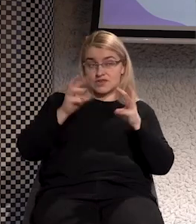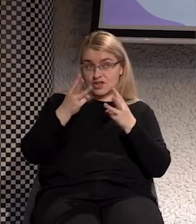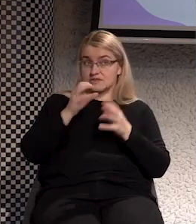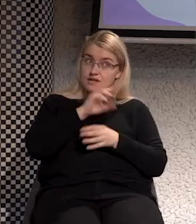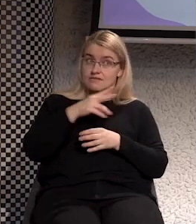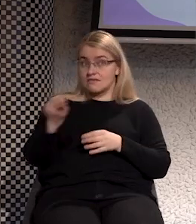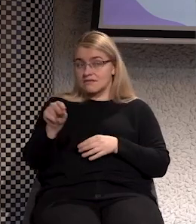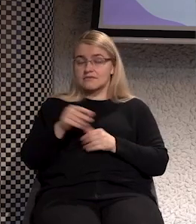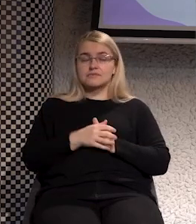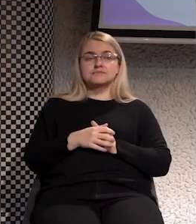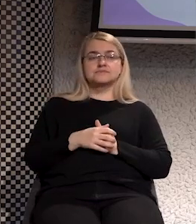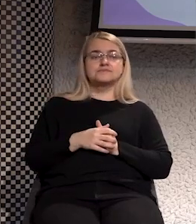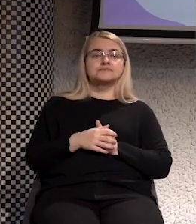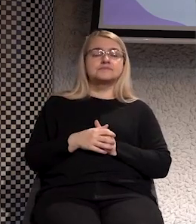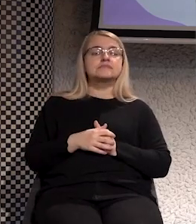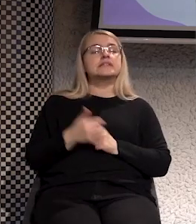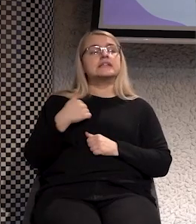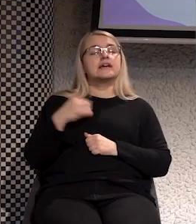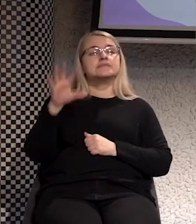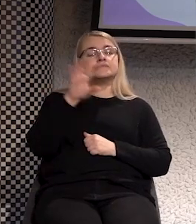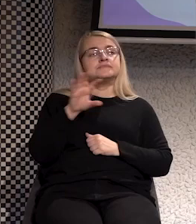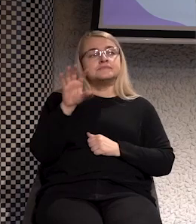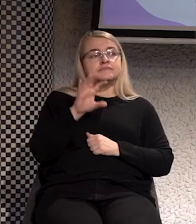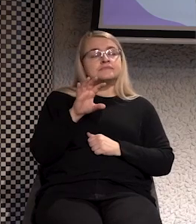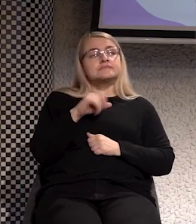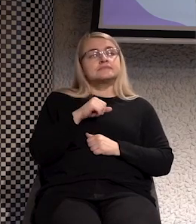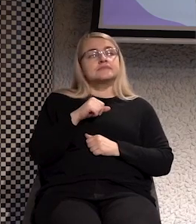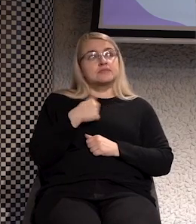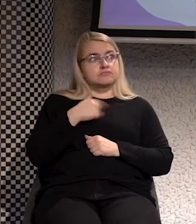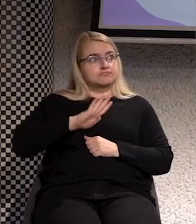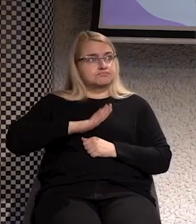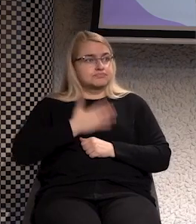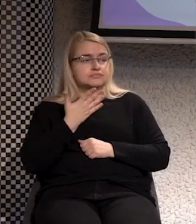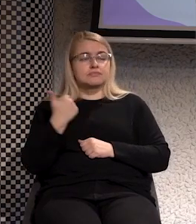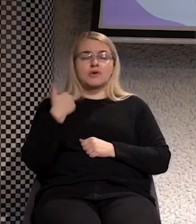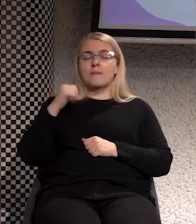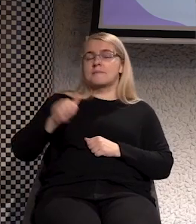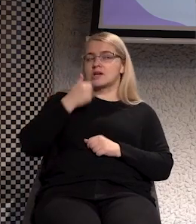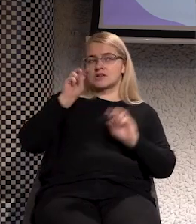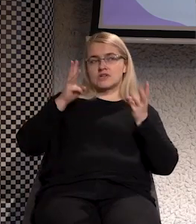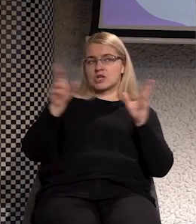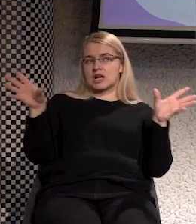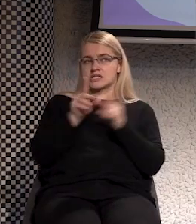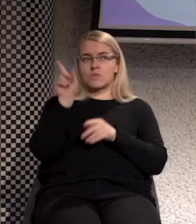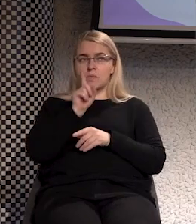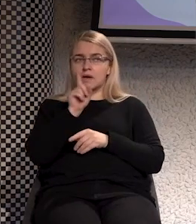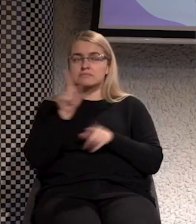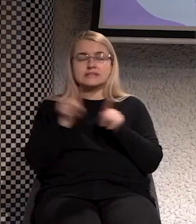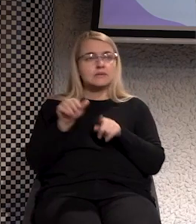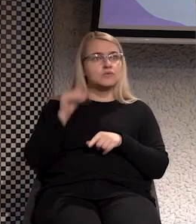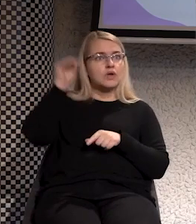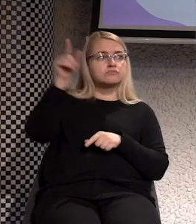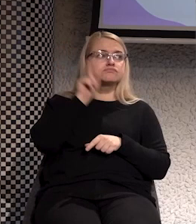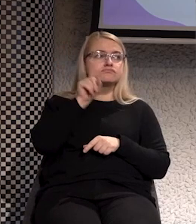warsztatach? Ja mam taką obserwację, że i to było dla mnie zaskakujące, zarówno przy pierwszych warsztatach z chłopakami, jak i z dorosłymi